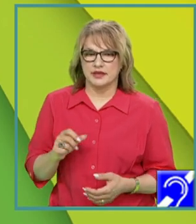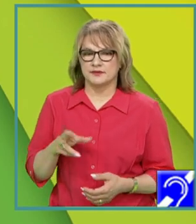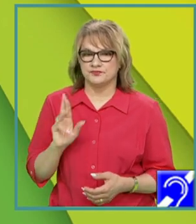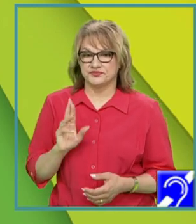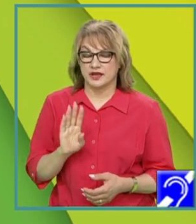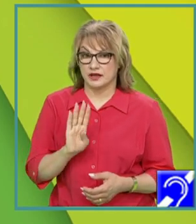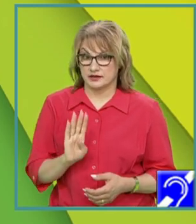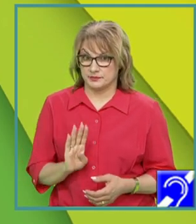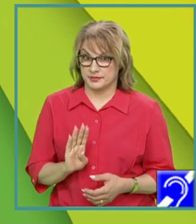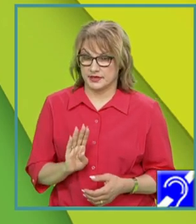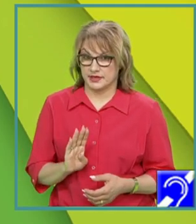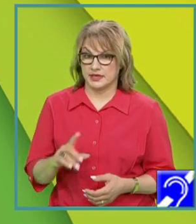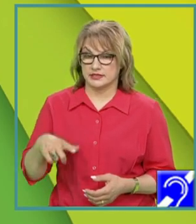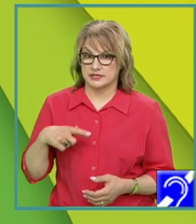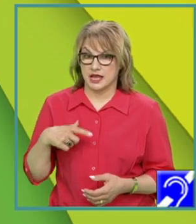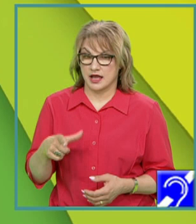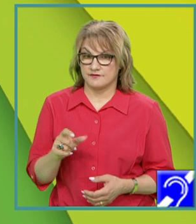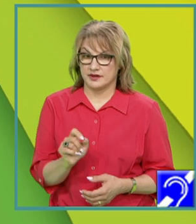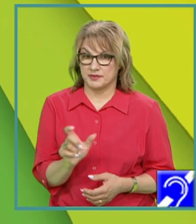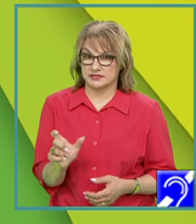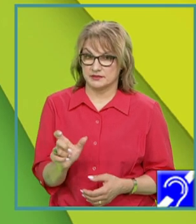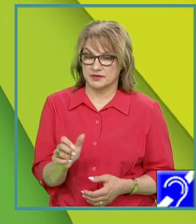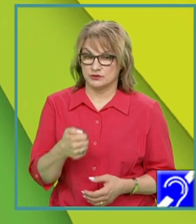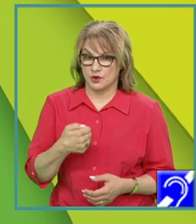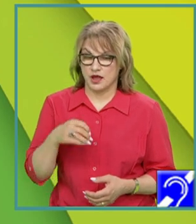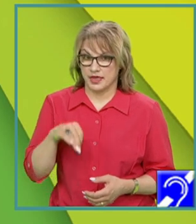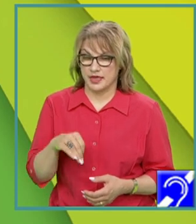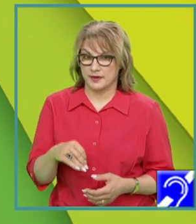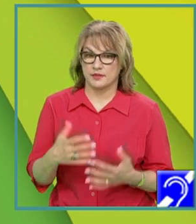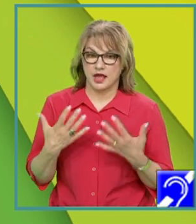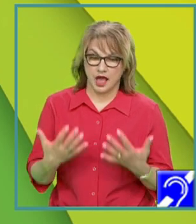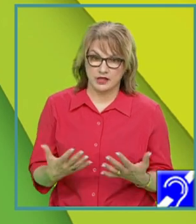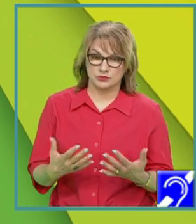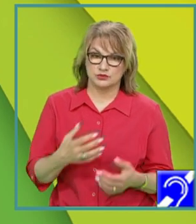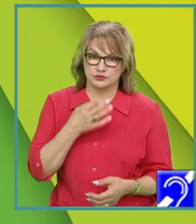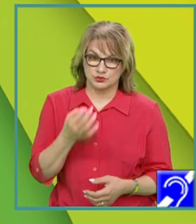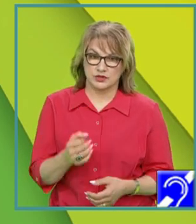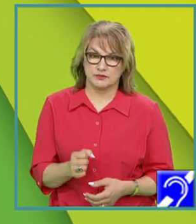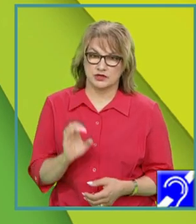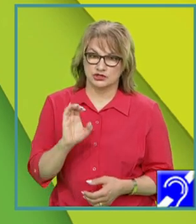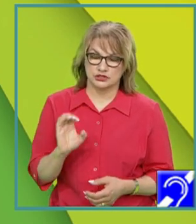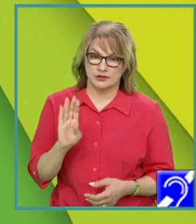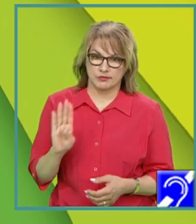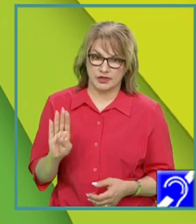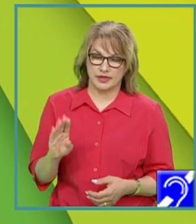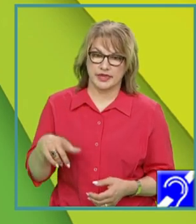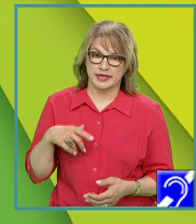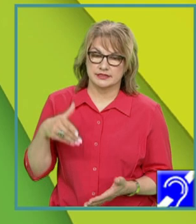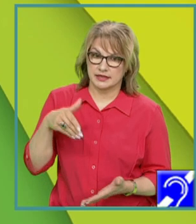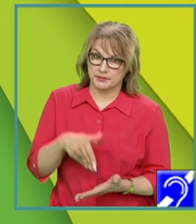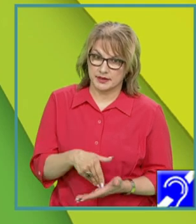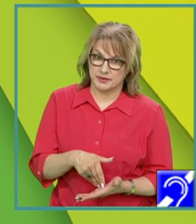b se află pe segmentul a m atunci spune încă c B este perpendicular